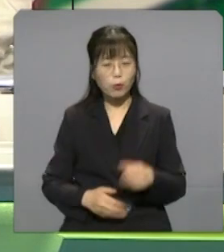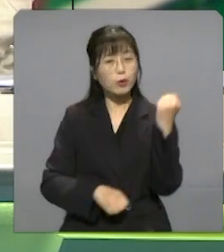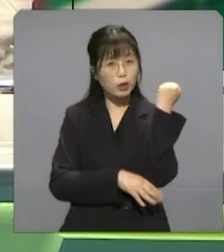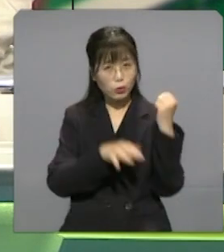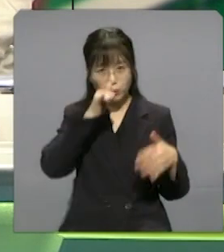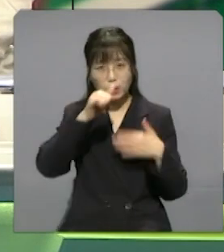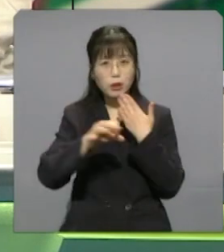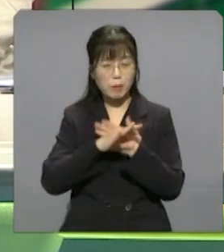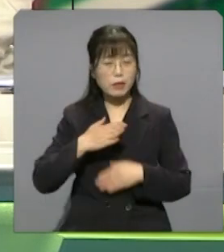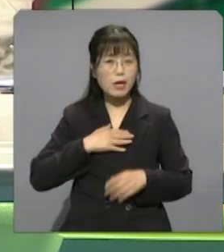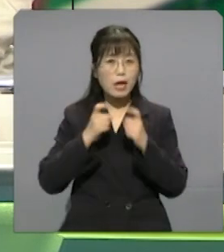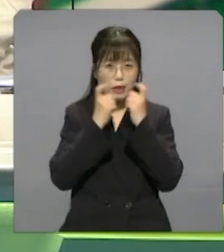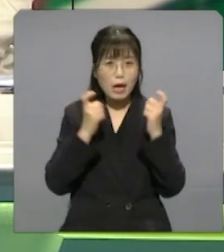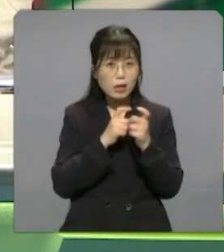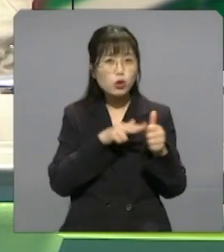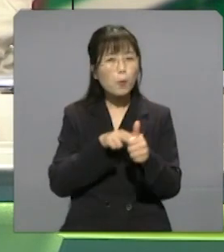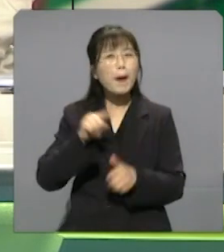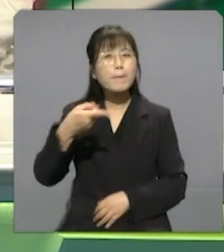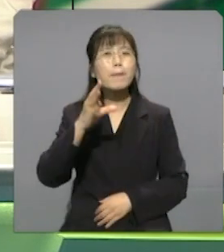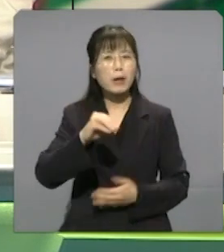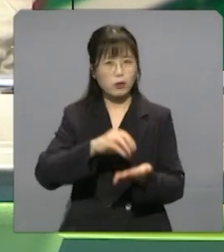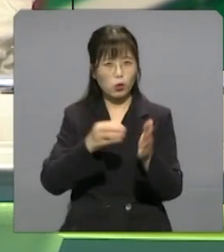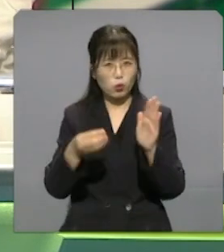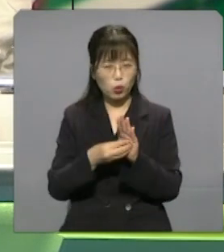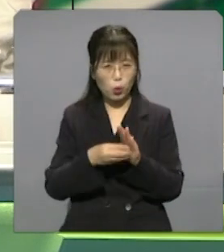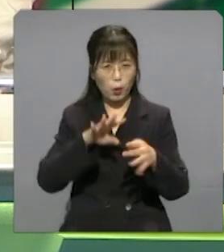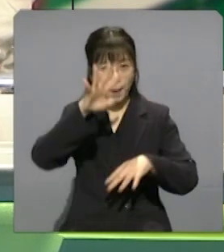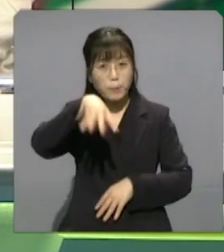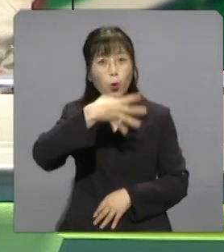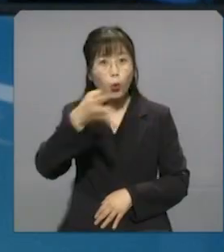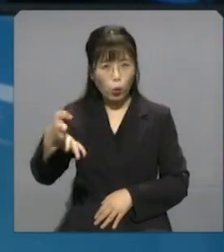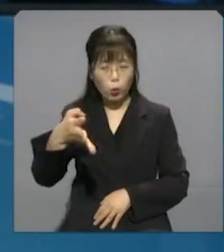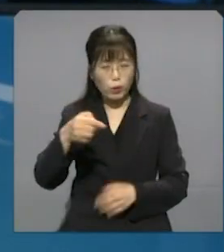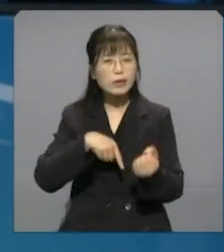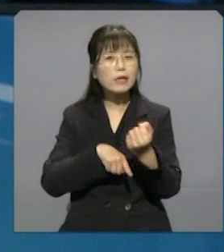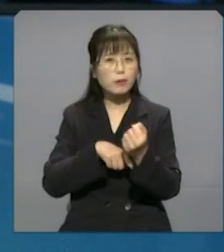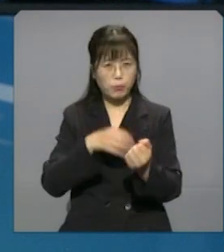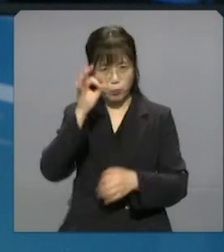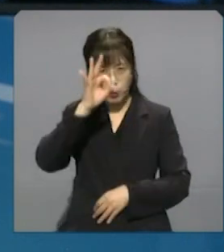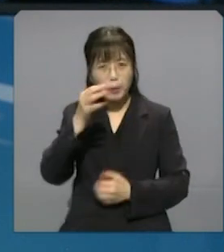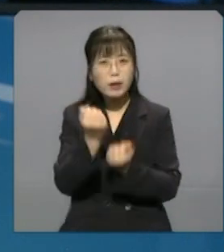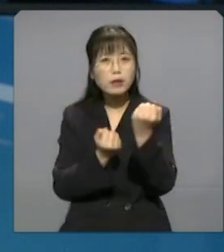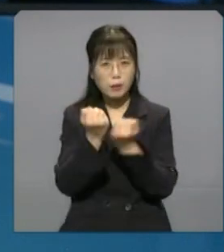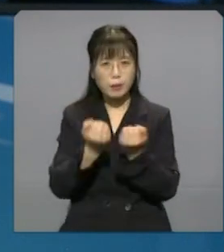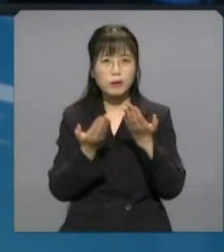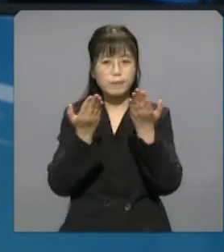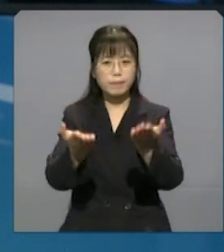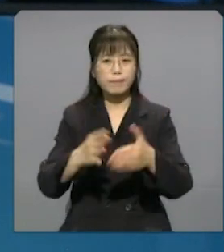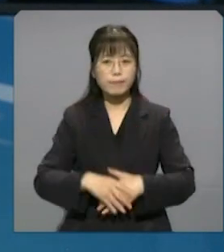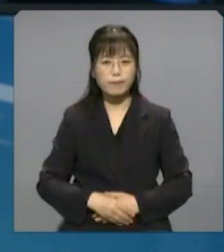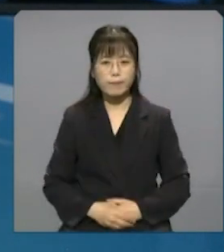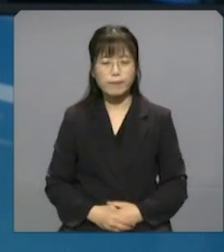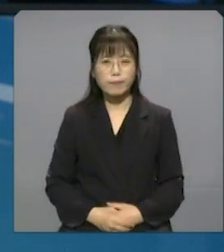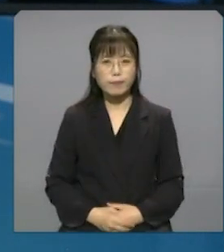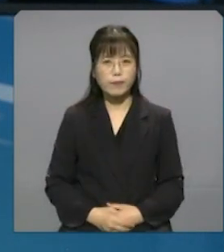기준대로라면 제 개인정보는 100만원 정도가 되는데요 표를 보면서 그 이유를 자세히 설명해 드리겠습니다